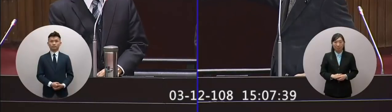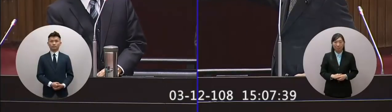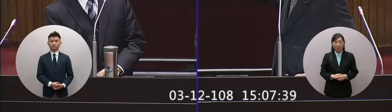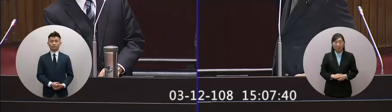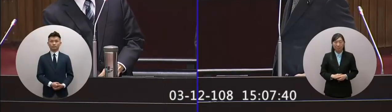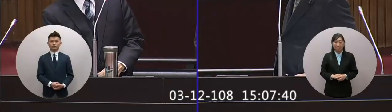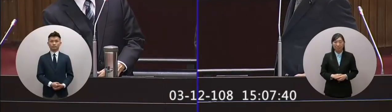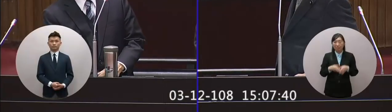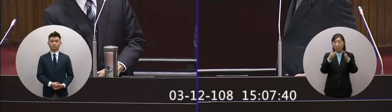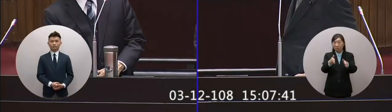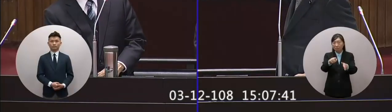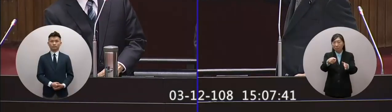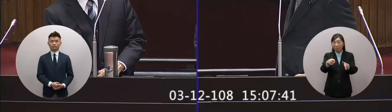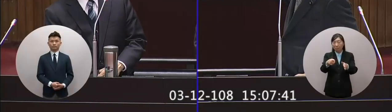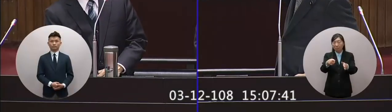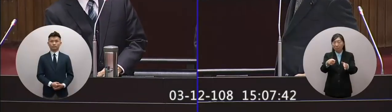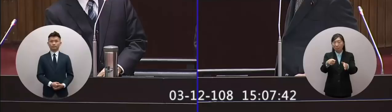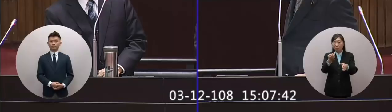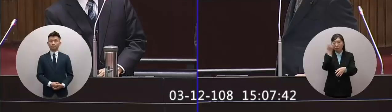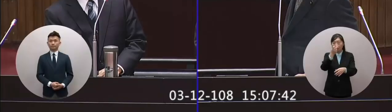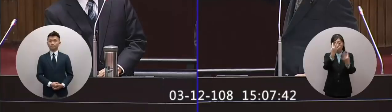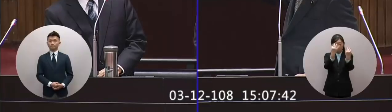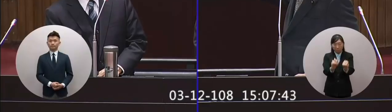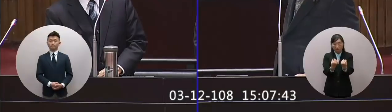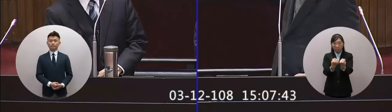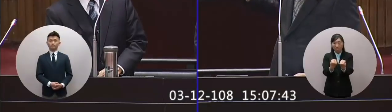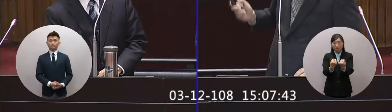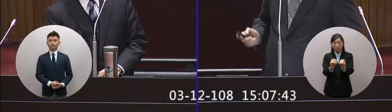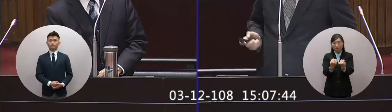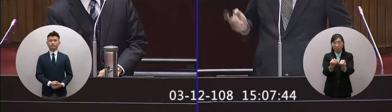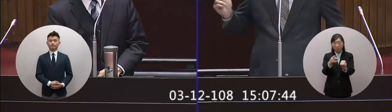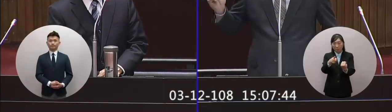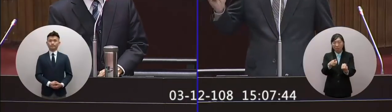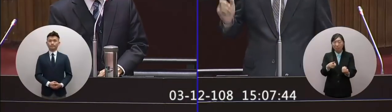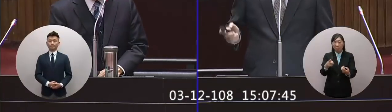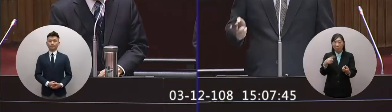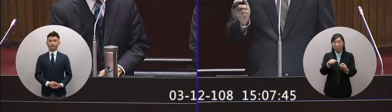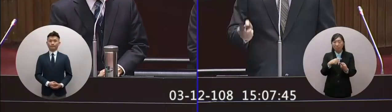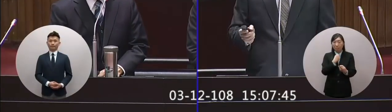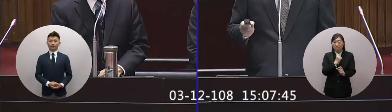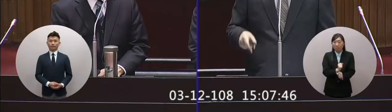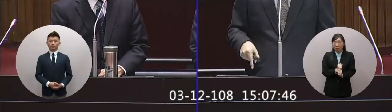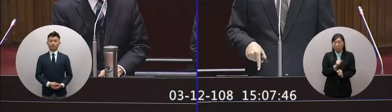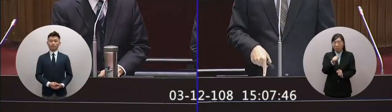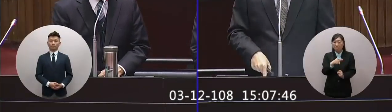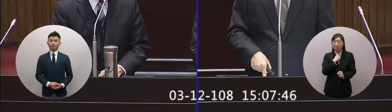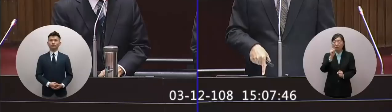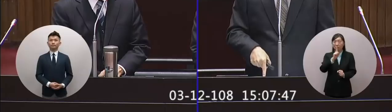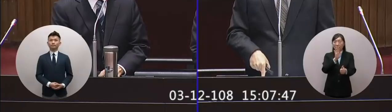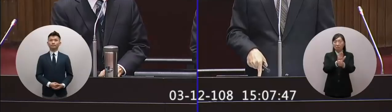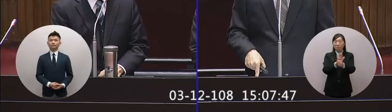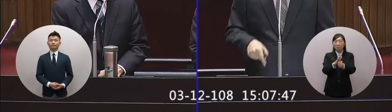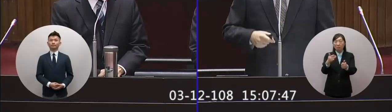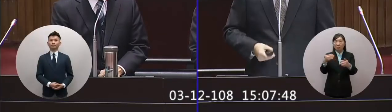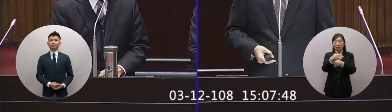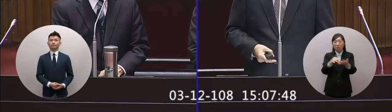针对这一些的问题，看到了这一些的数字，这个才是我们觉得要真正要如何来解决当前我们台